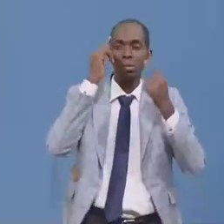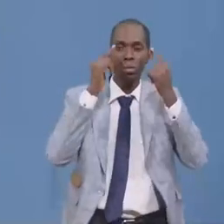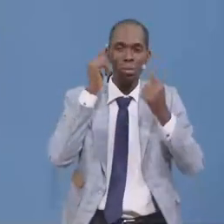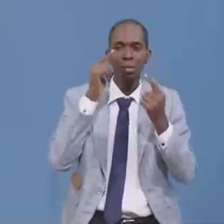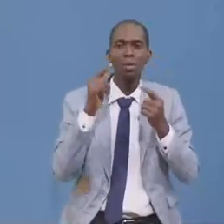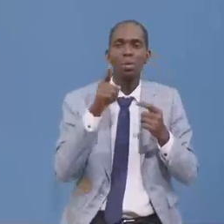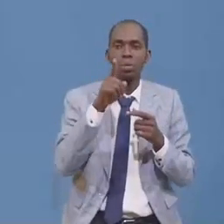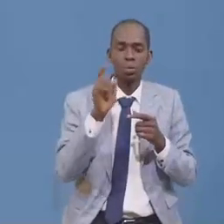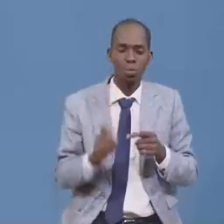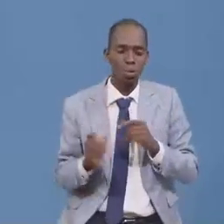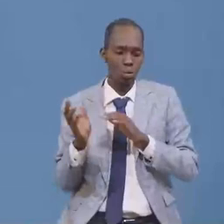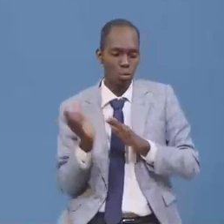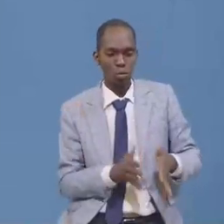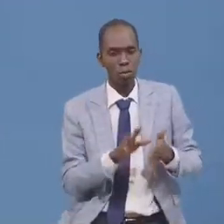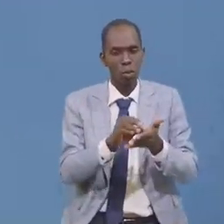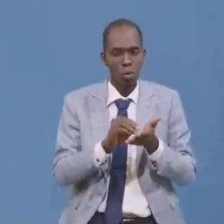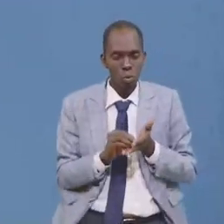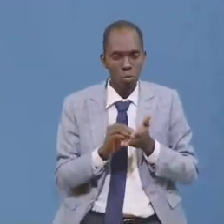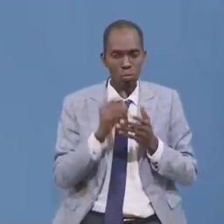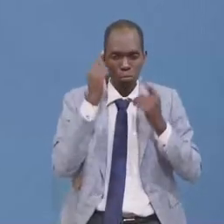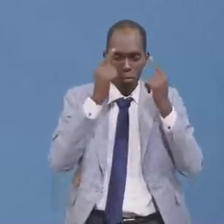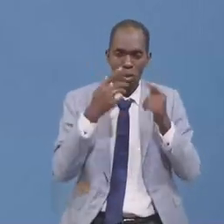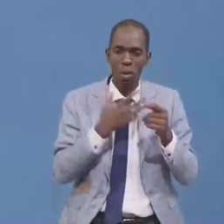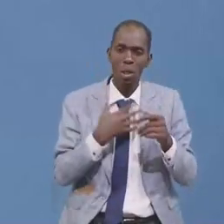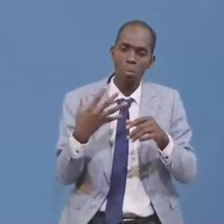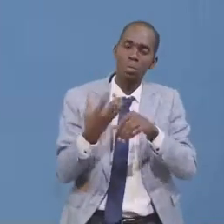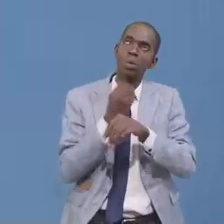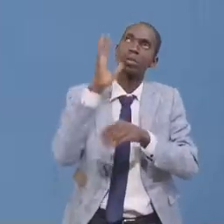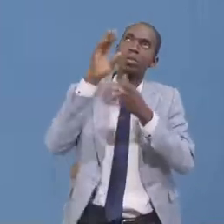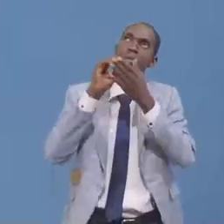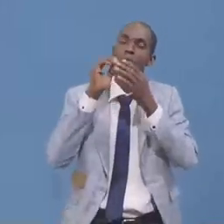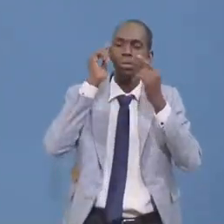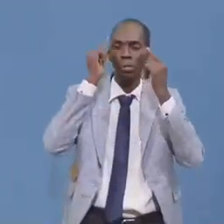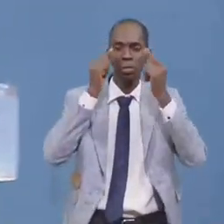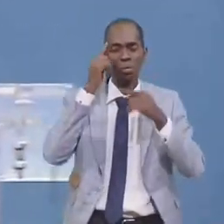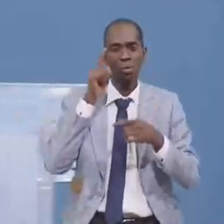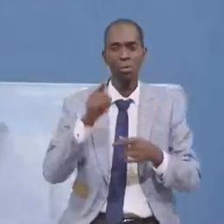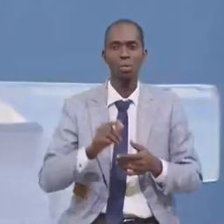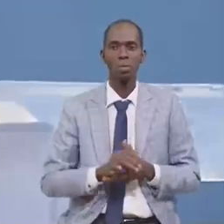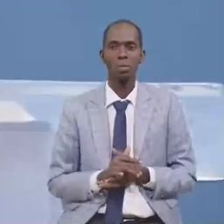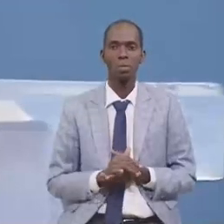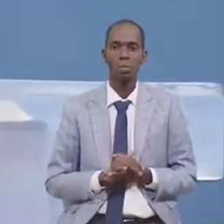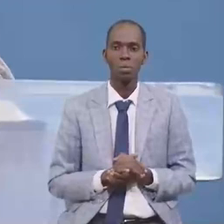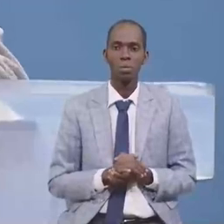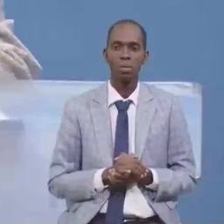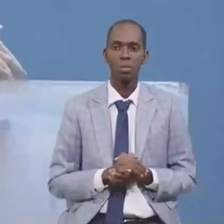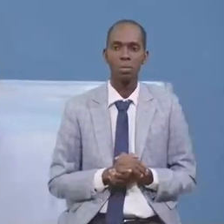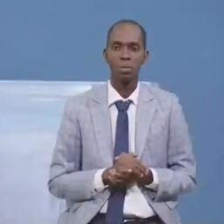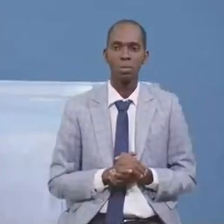Et chaque fois que tes pensées entrent en conflit avec ses pensées, laisse tomber tes pensées et prends en compte ses pensées.